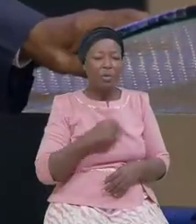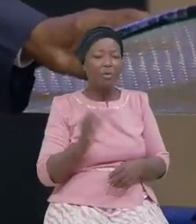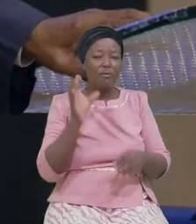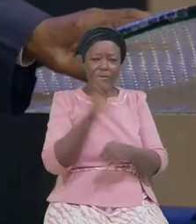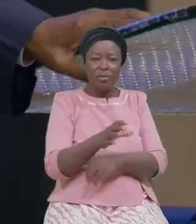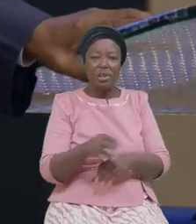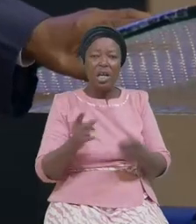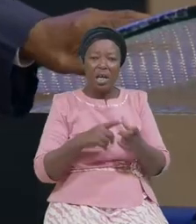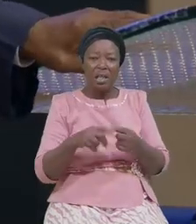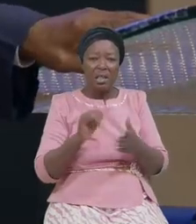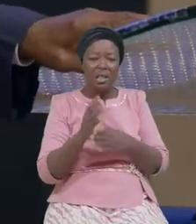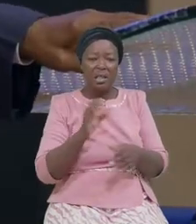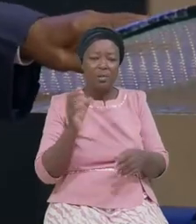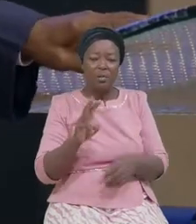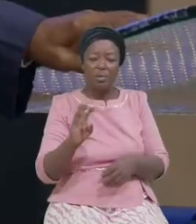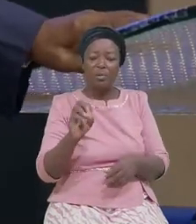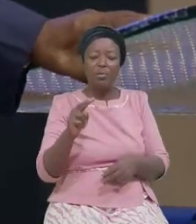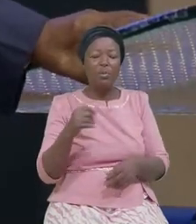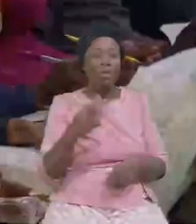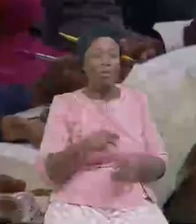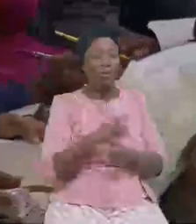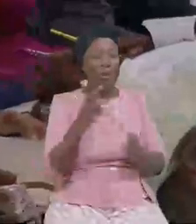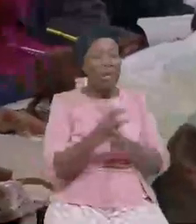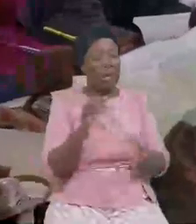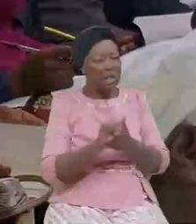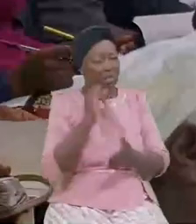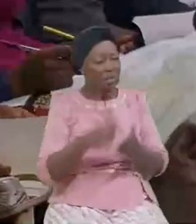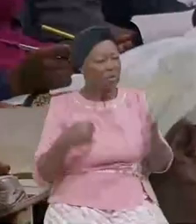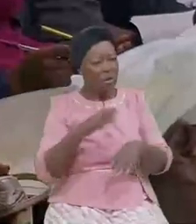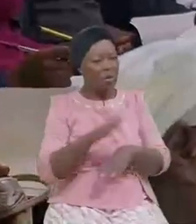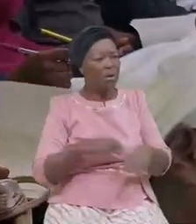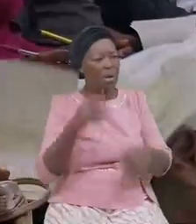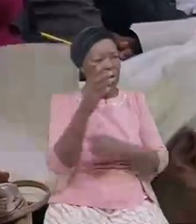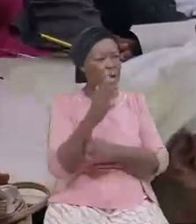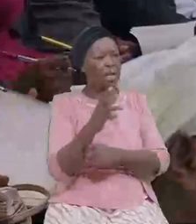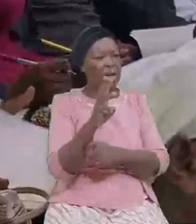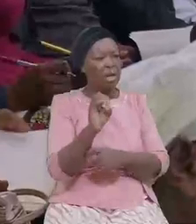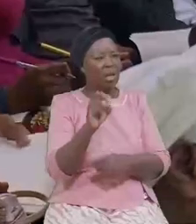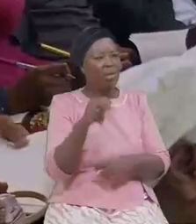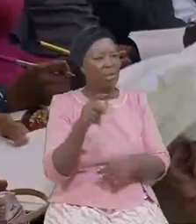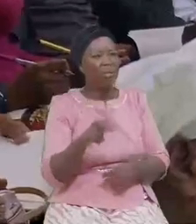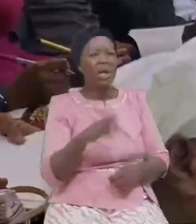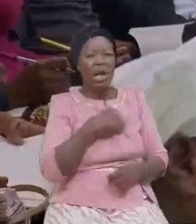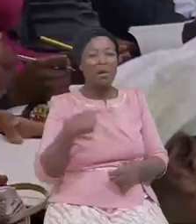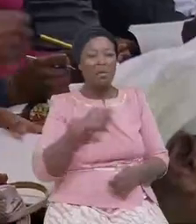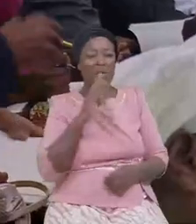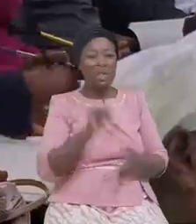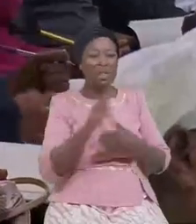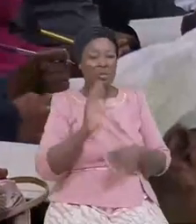de l'intimidation, et ça dans le monde, et ça qu'on appelle les armes charnelles. Mais nous qui sommes les enfants de Dieu, il dit